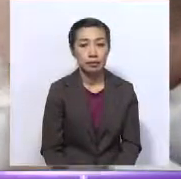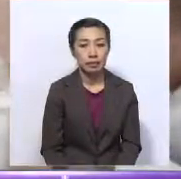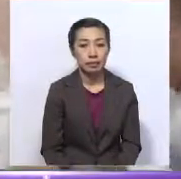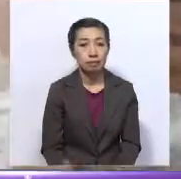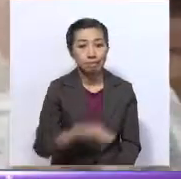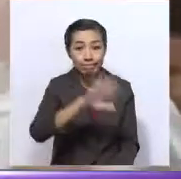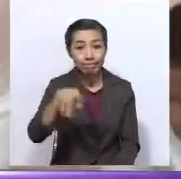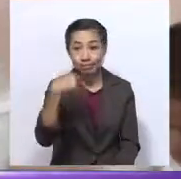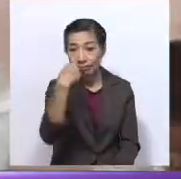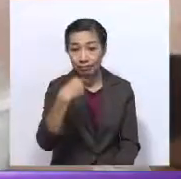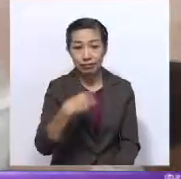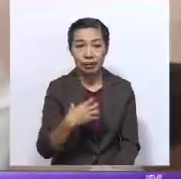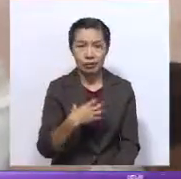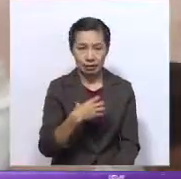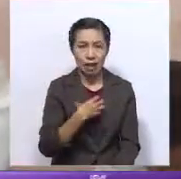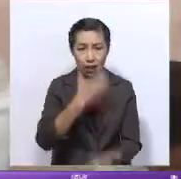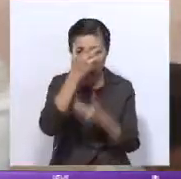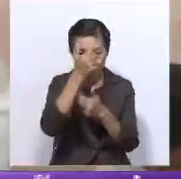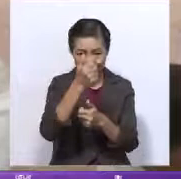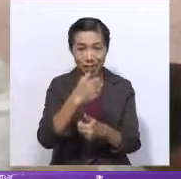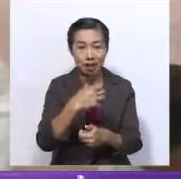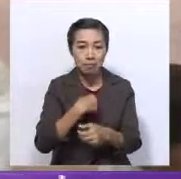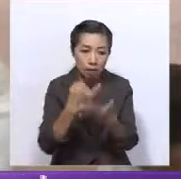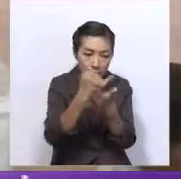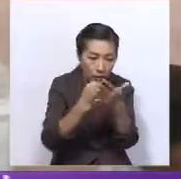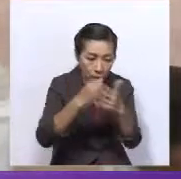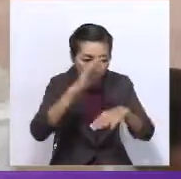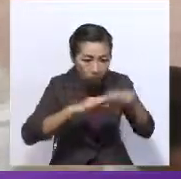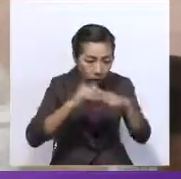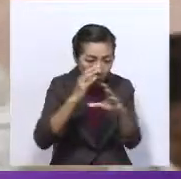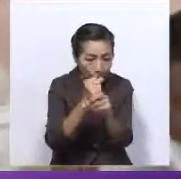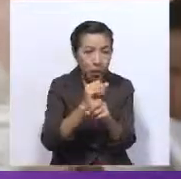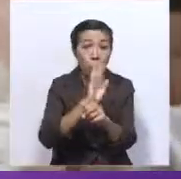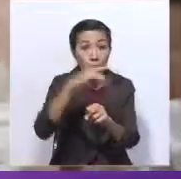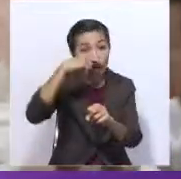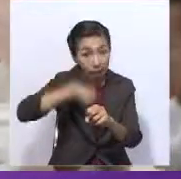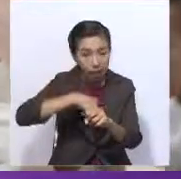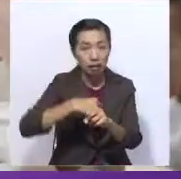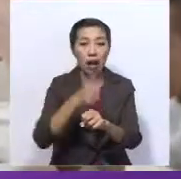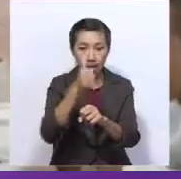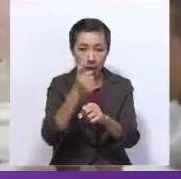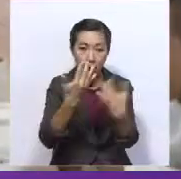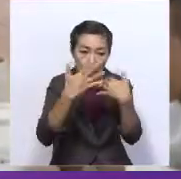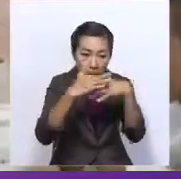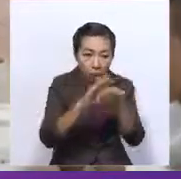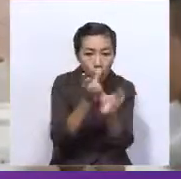ท่านผู้ชมท่านใดนะคะมีความสนใจในเรื่องงานศิลปะชั้นสูงของคนไทยสามารถมาร่ว